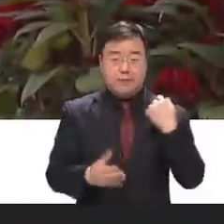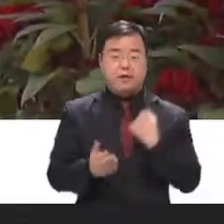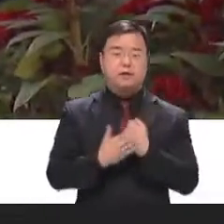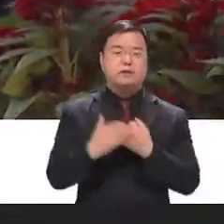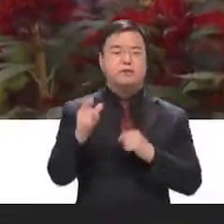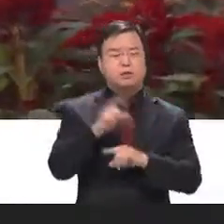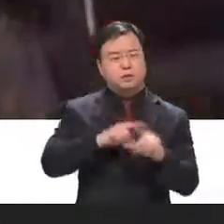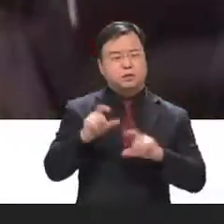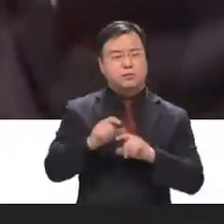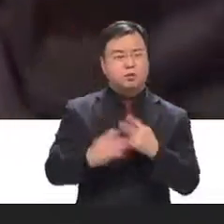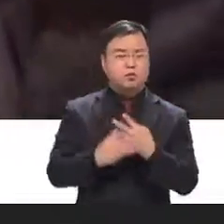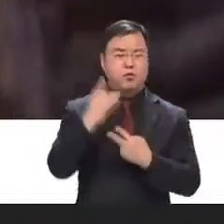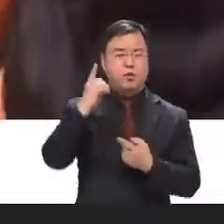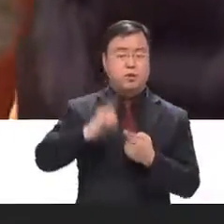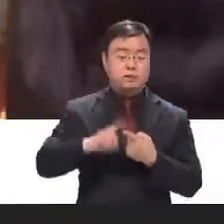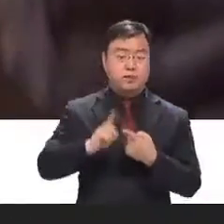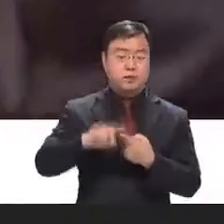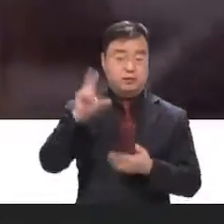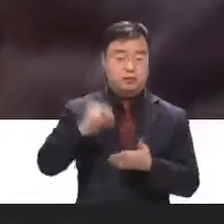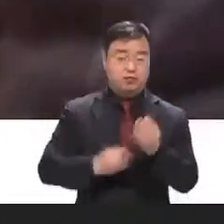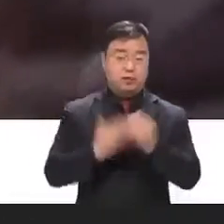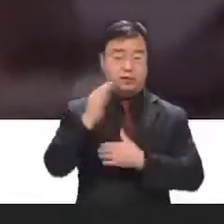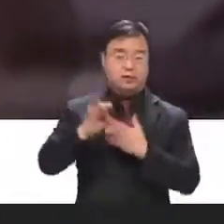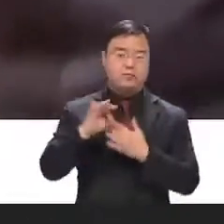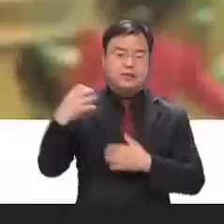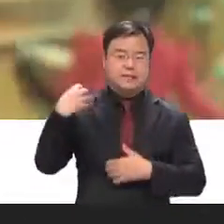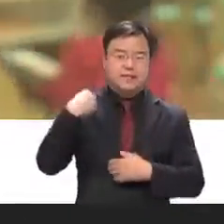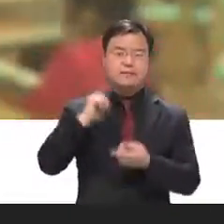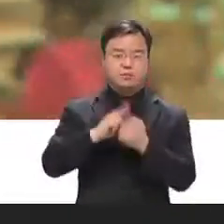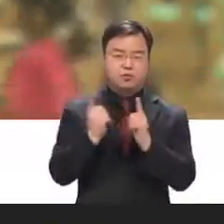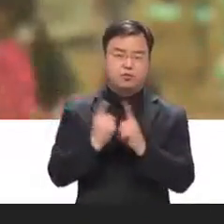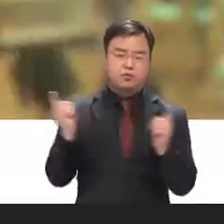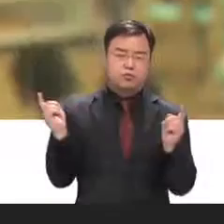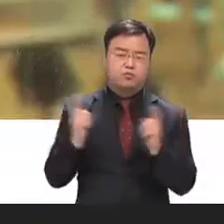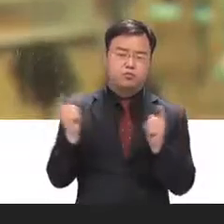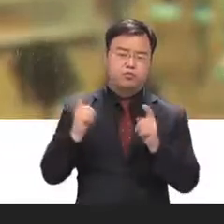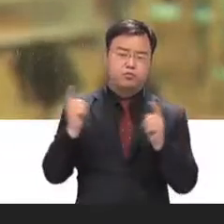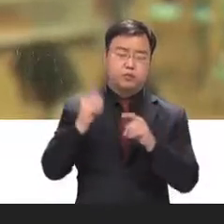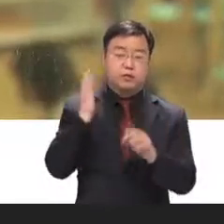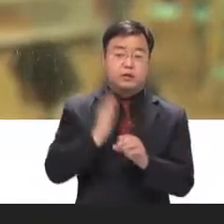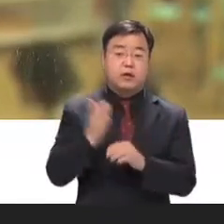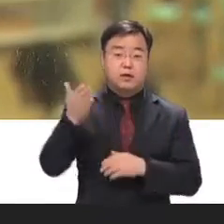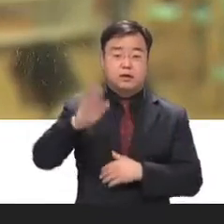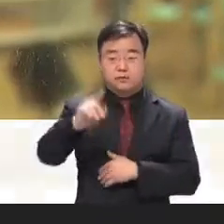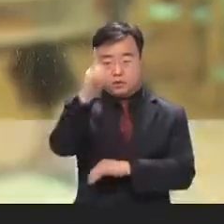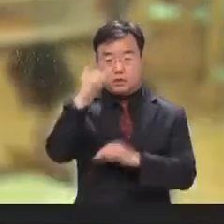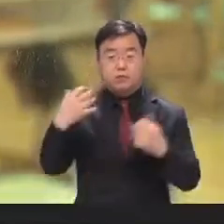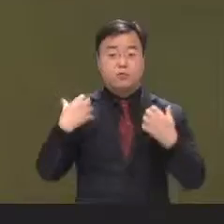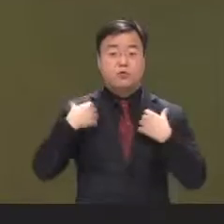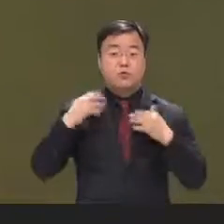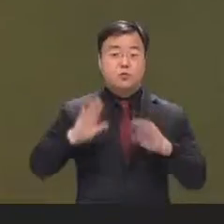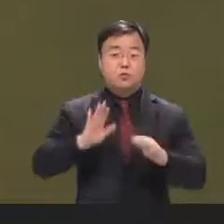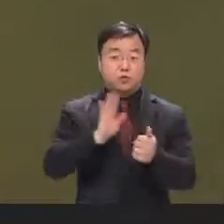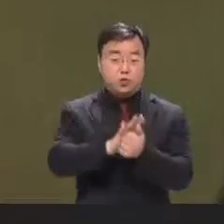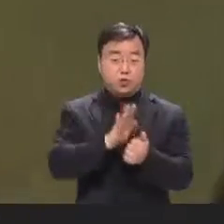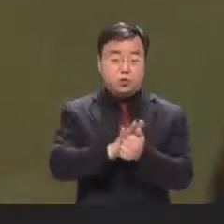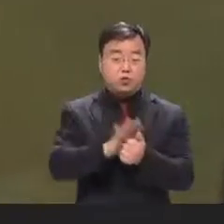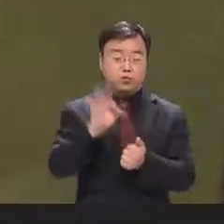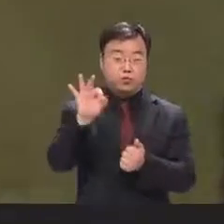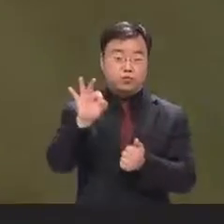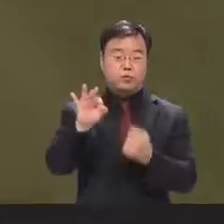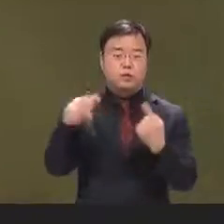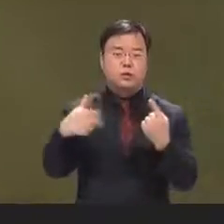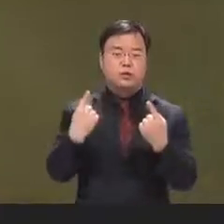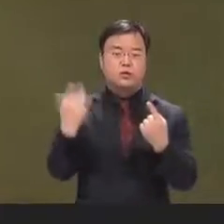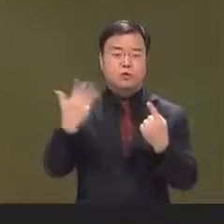부족 문제가 불거지면 곧바로 책임 논쟁으로 이어지고 있는 겁니다 왜 4 하지만 정부는 올해 교부금 예산을 1조 8000억원 더